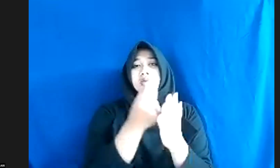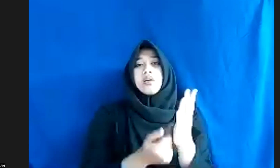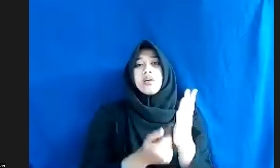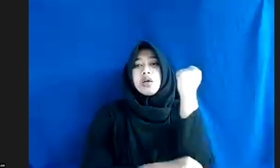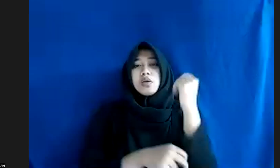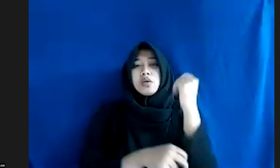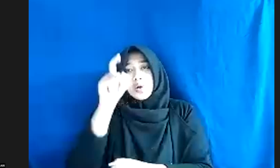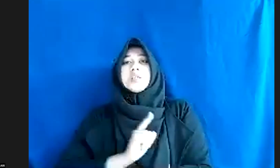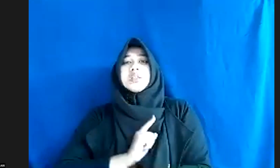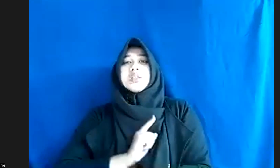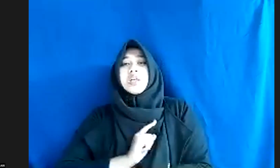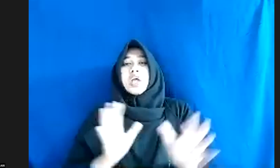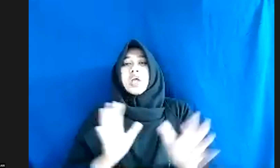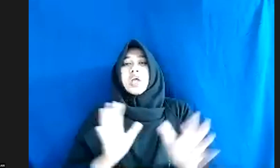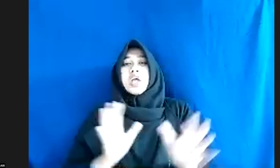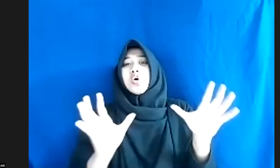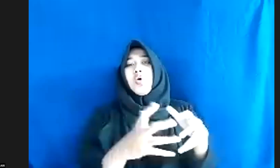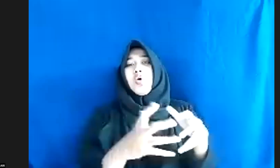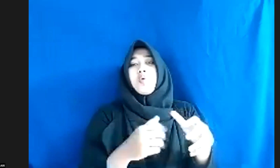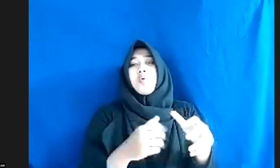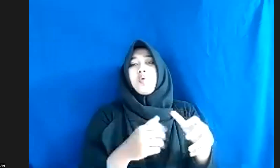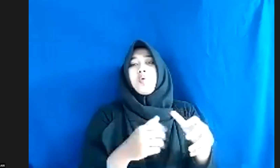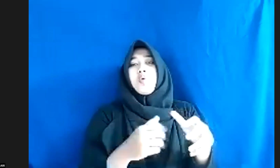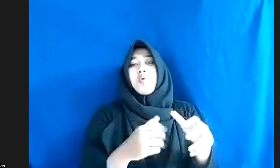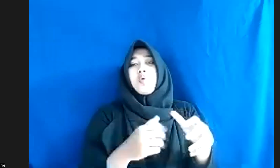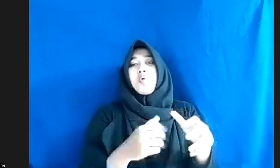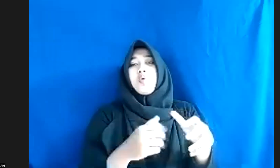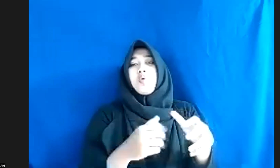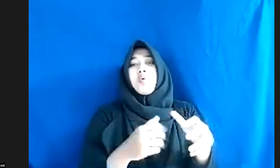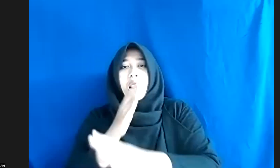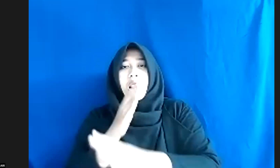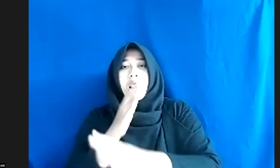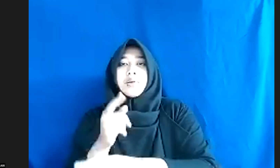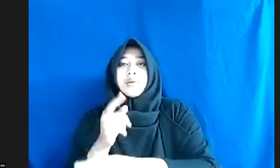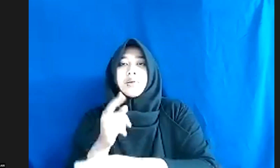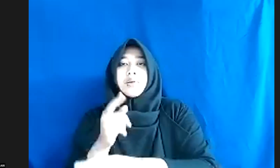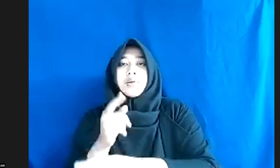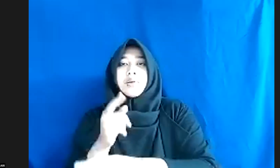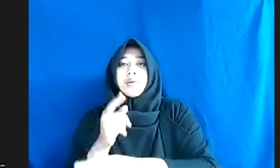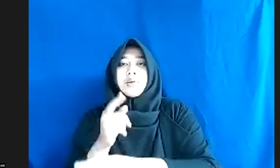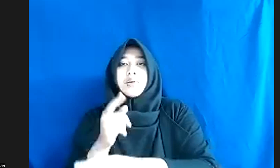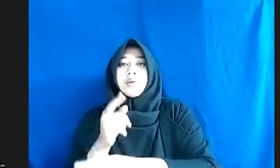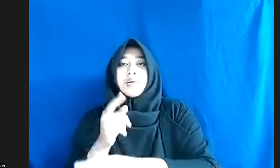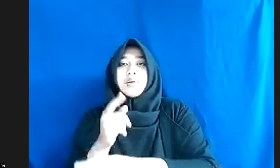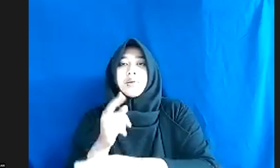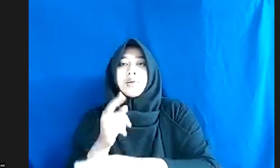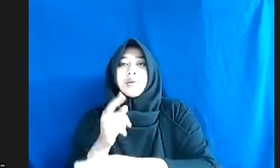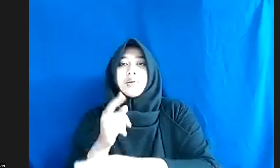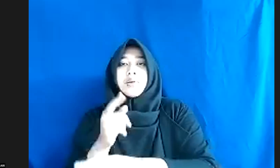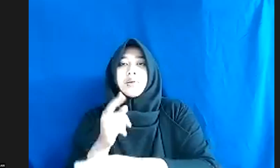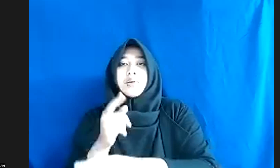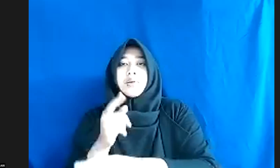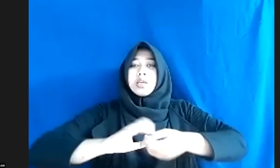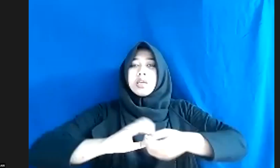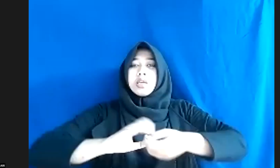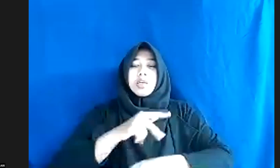lawan. Kata kunci ketiga adalah kolaborasi, maka hari ini kita sedang berkolaborasi, petani tidak bisa sendiri, ada